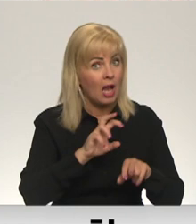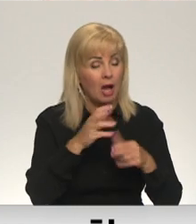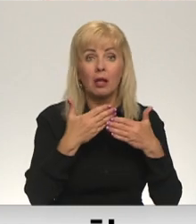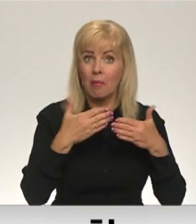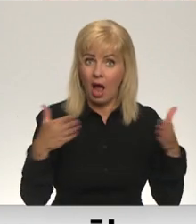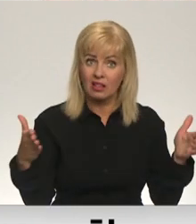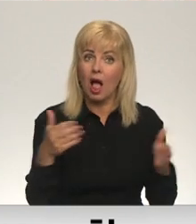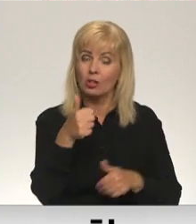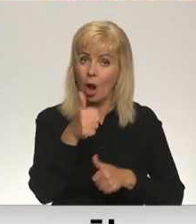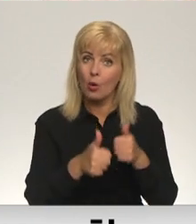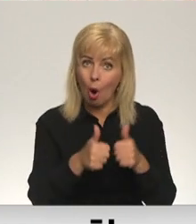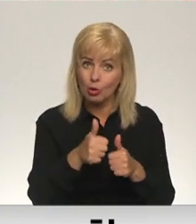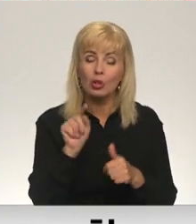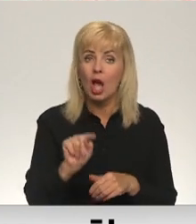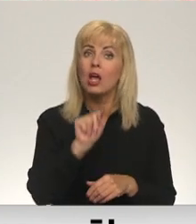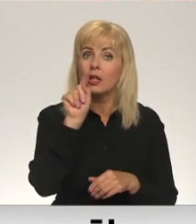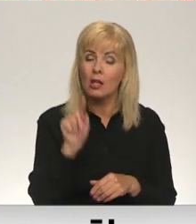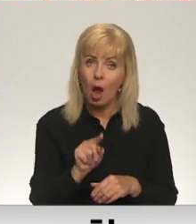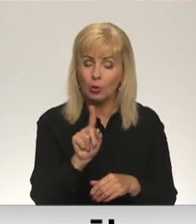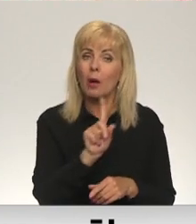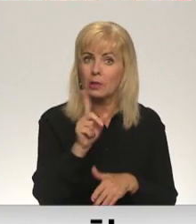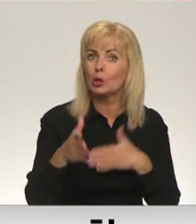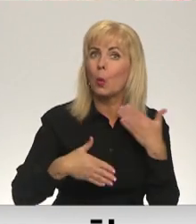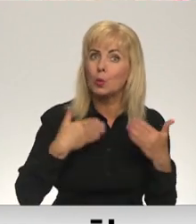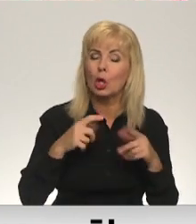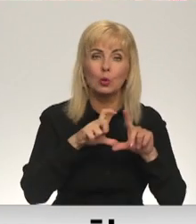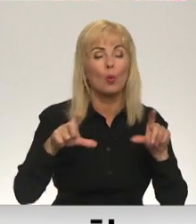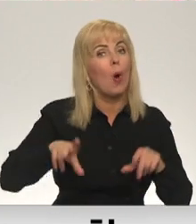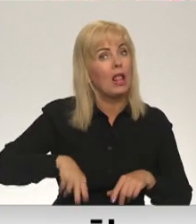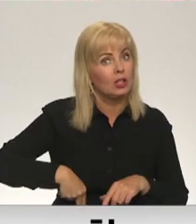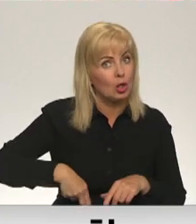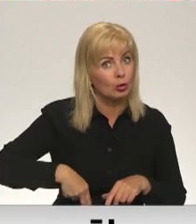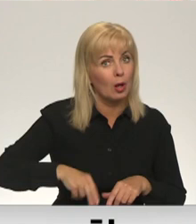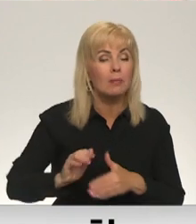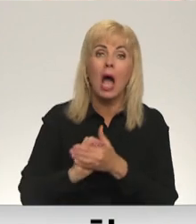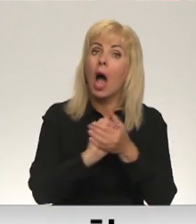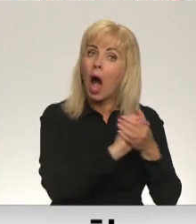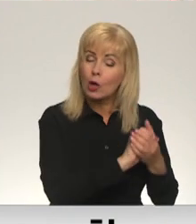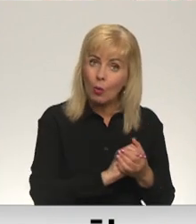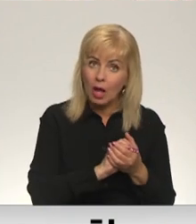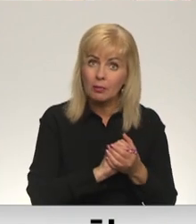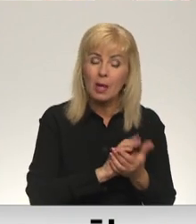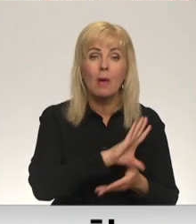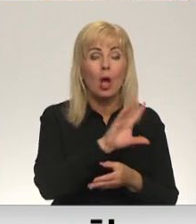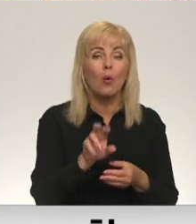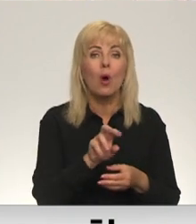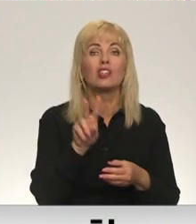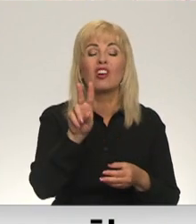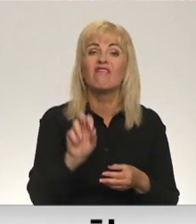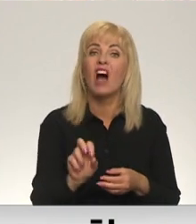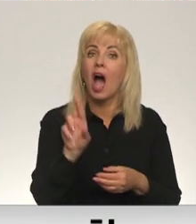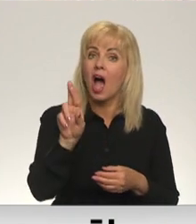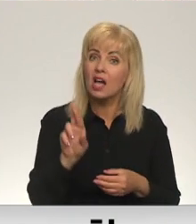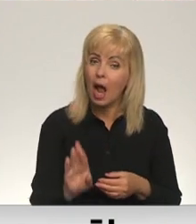atklātā konkursā? Šis jautājums pamatīgi satraucis skolu direktorus un arotbiedrības, kopš vidas aizsardzības un